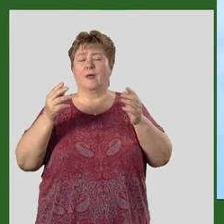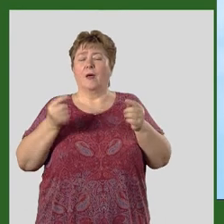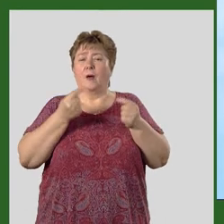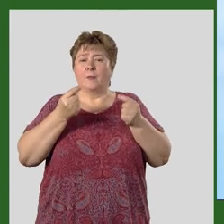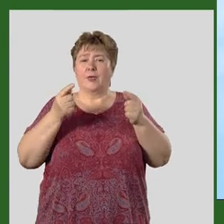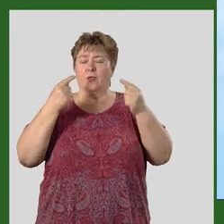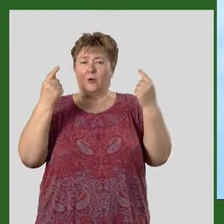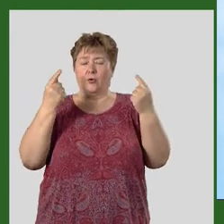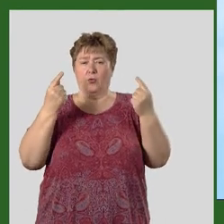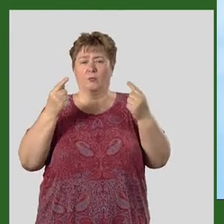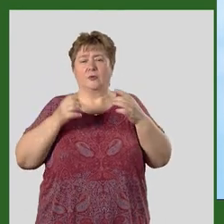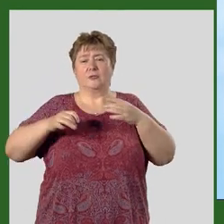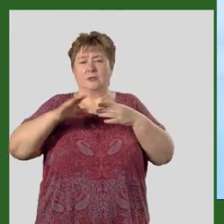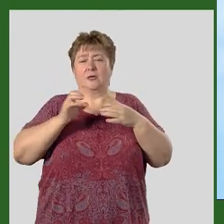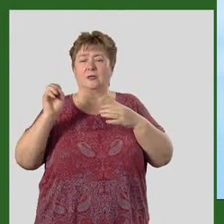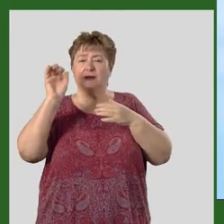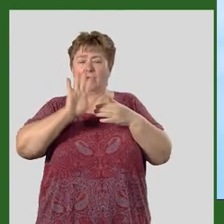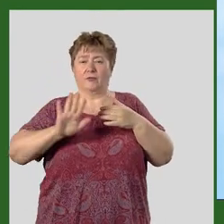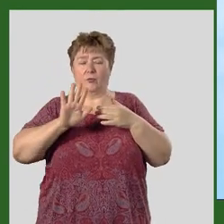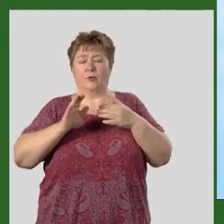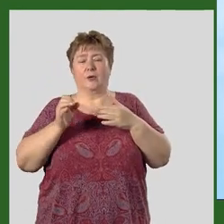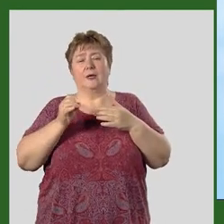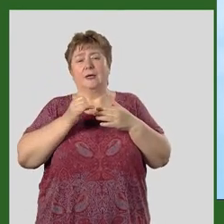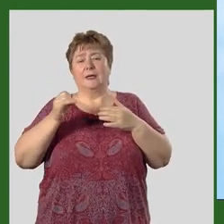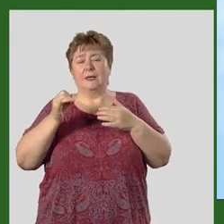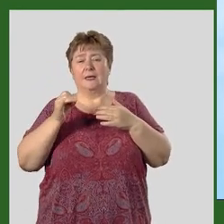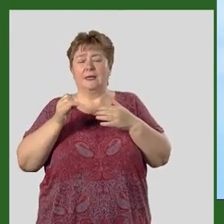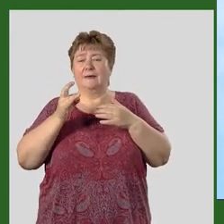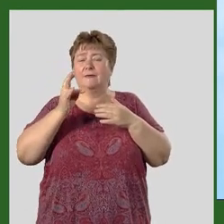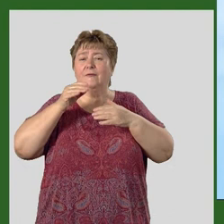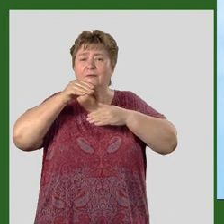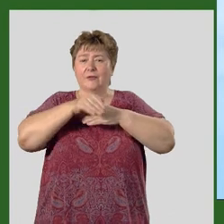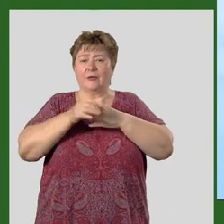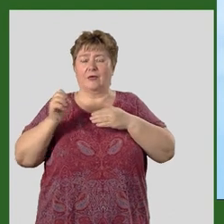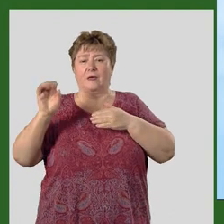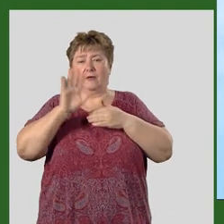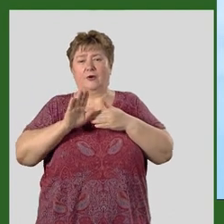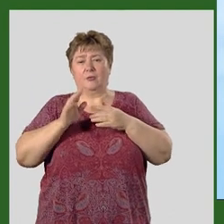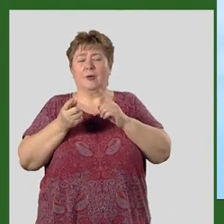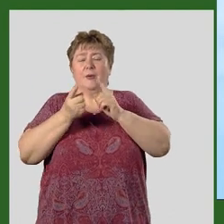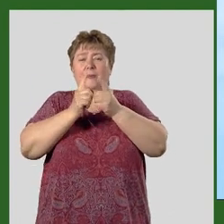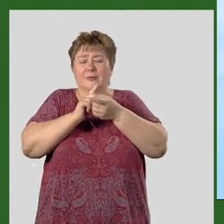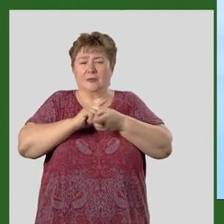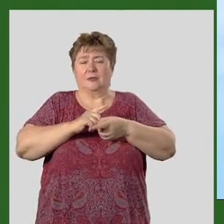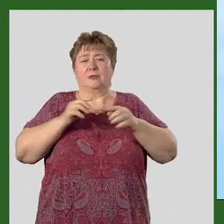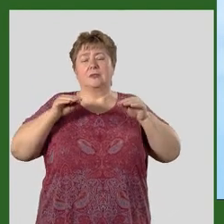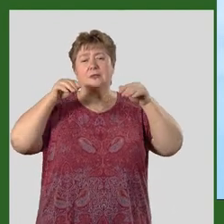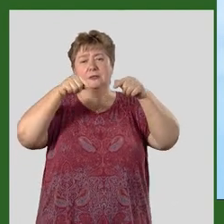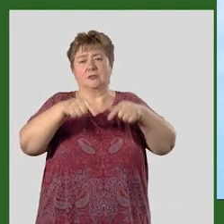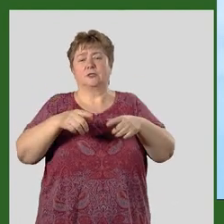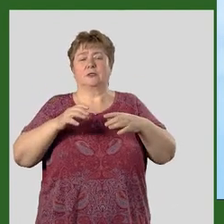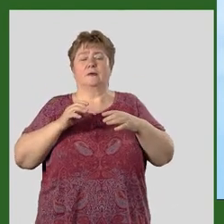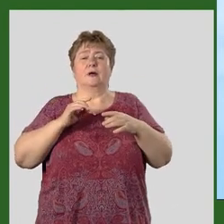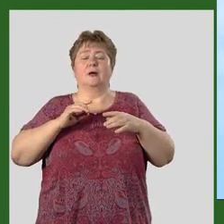менее крупные страны Европы и внеевропейские страны переселенческого